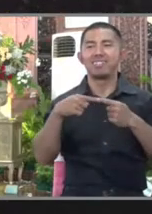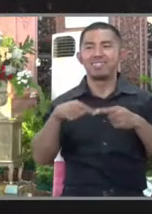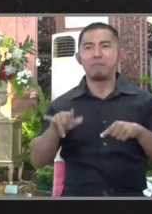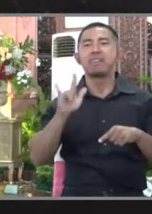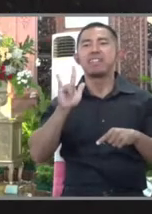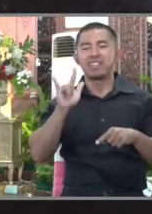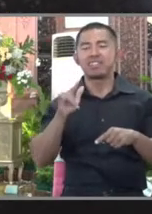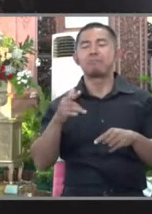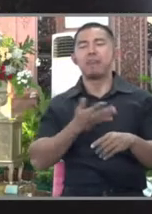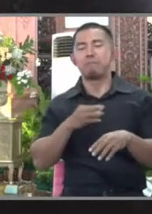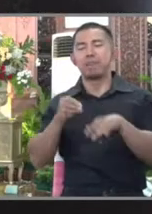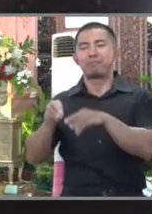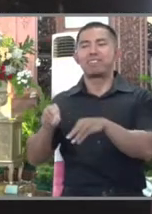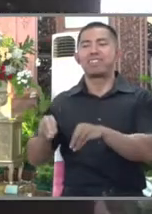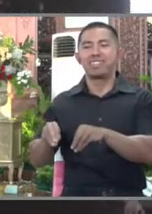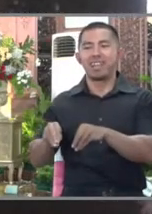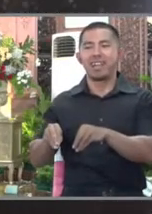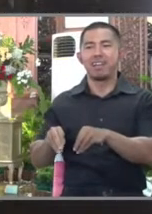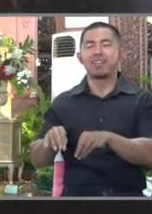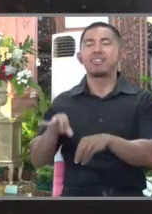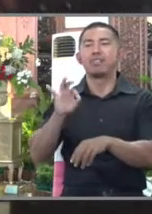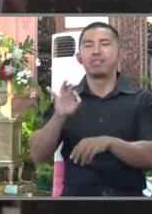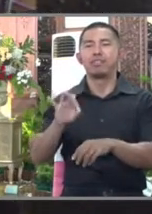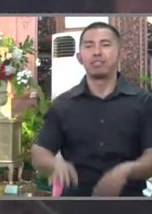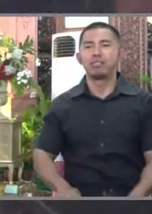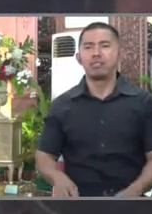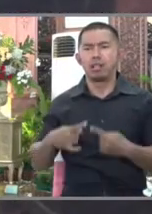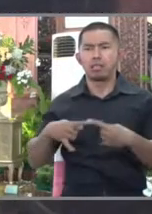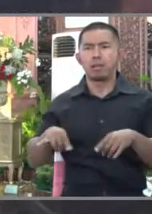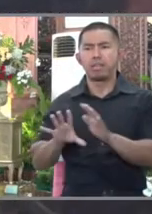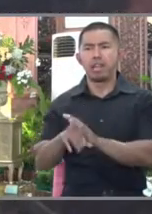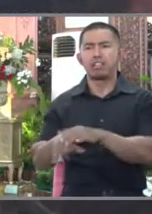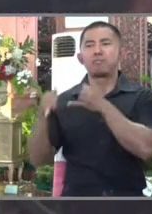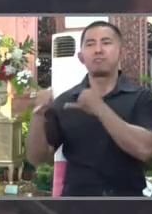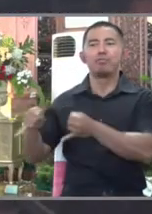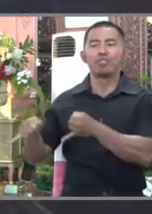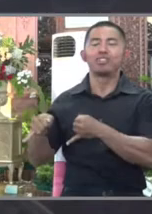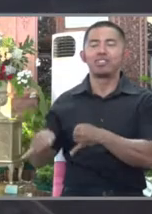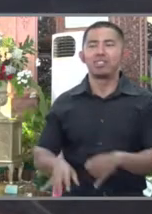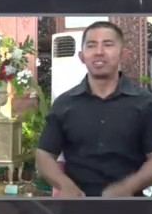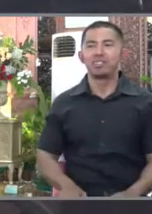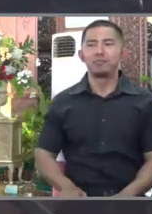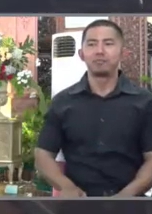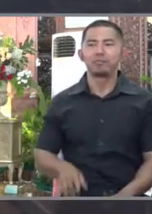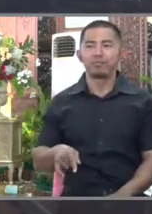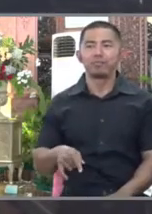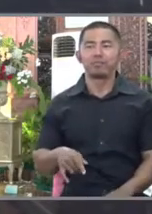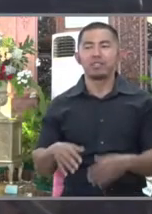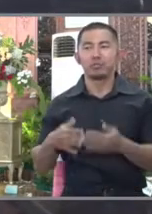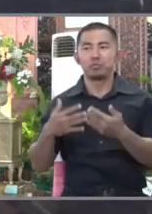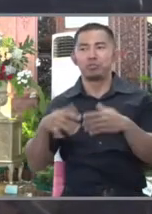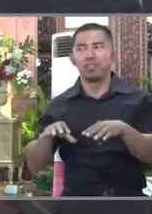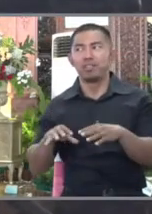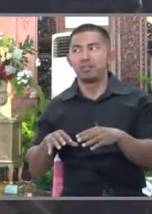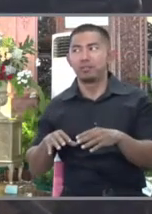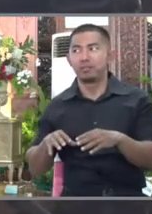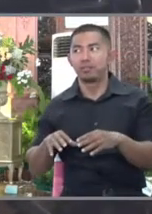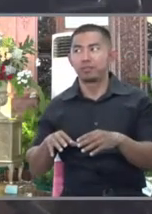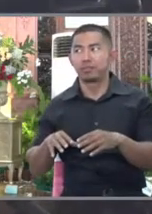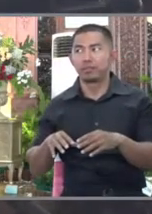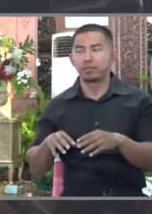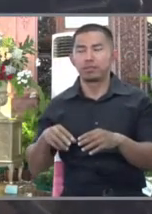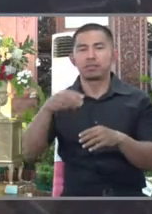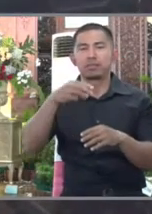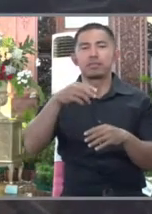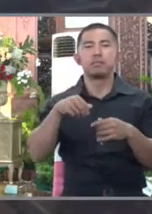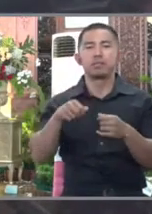mendapatkan pendidikan seperti itu. Wah, nanti di sana bully temennya lagi. Kan dia sudah mendapatkan efek jera